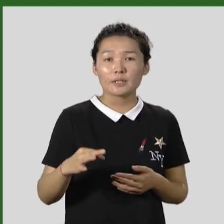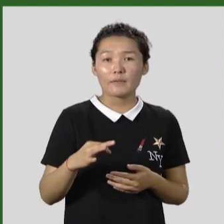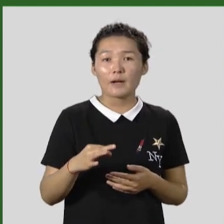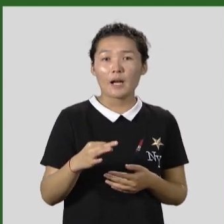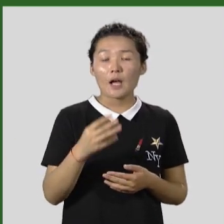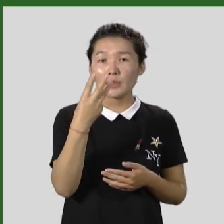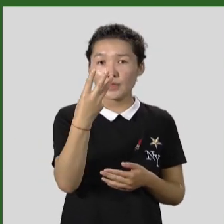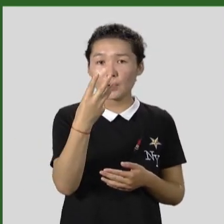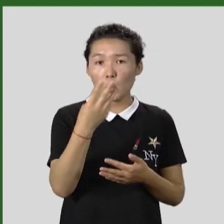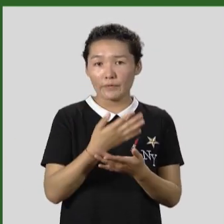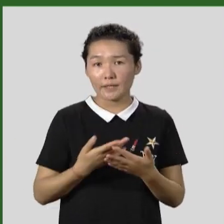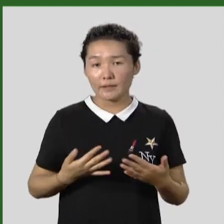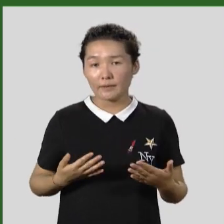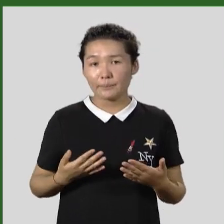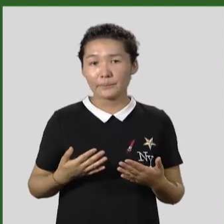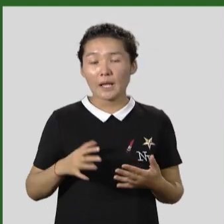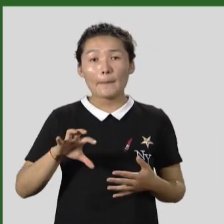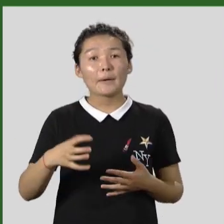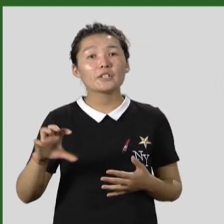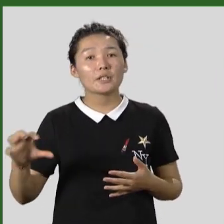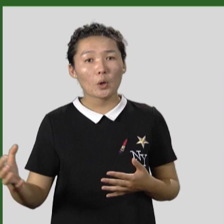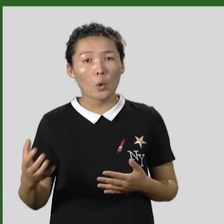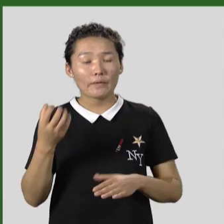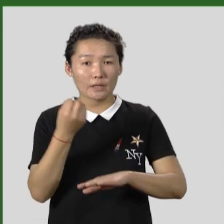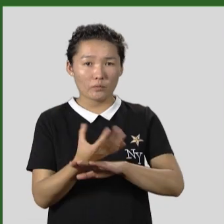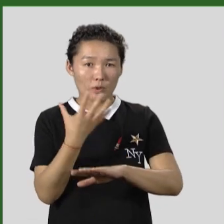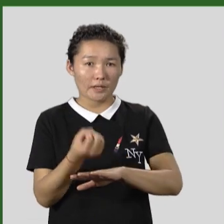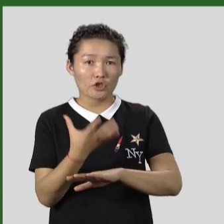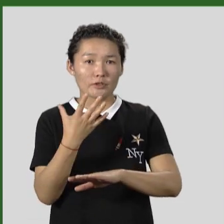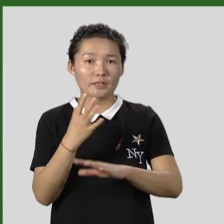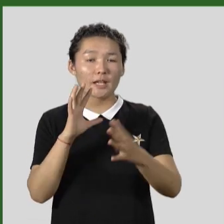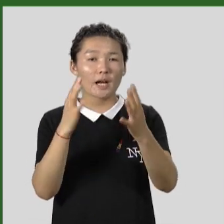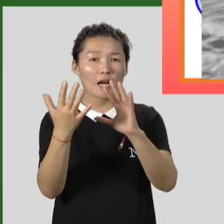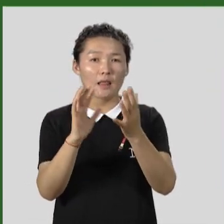– материковые, вулканические и коралловые.